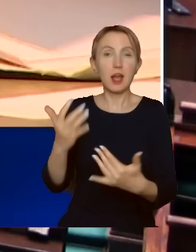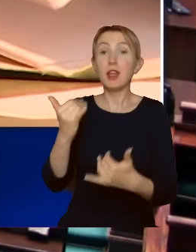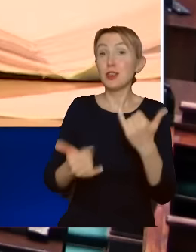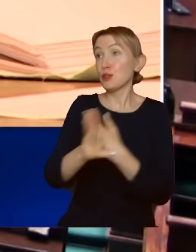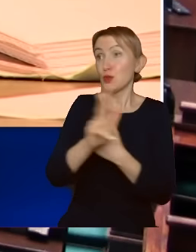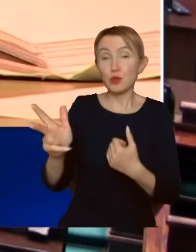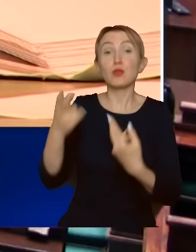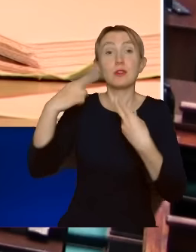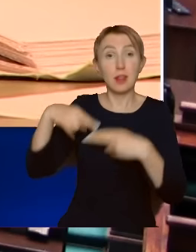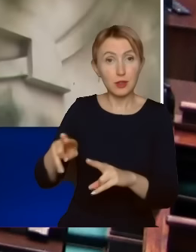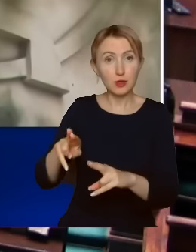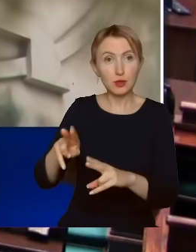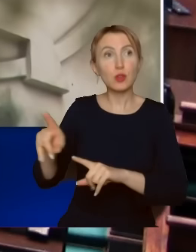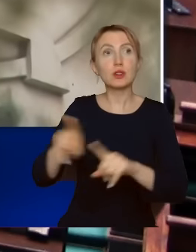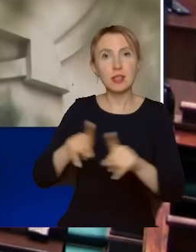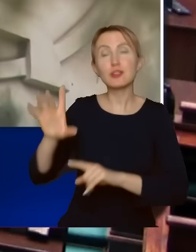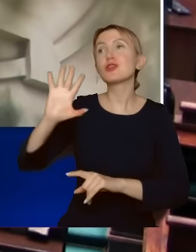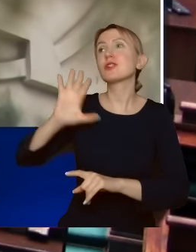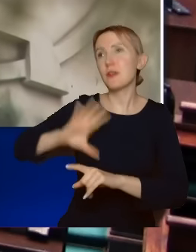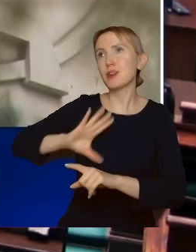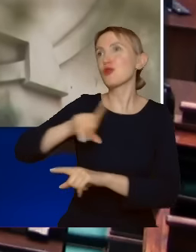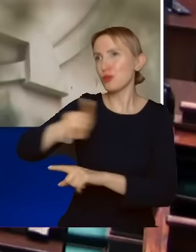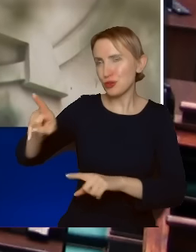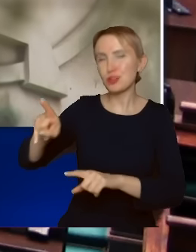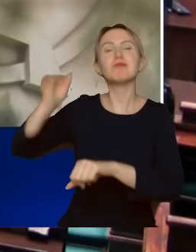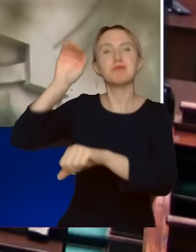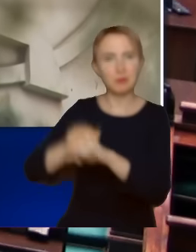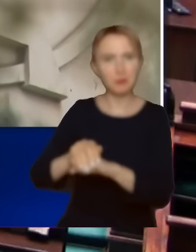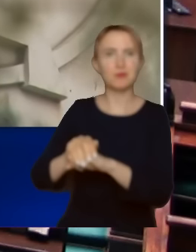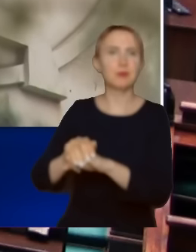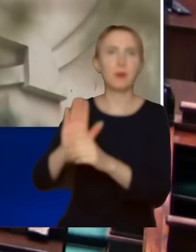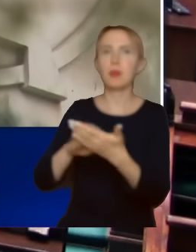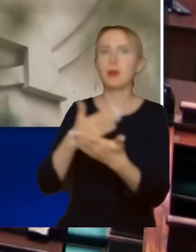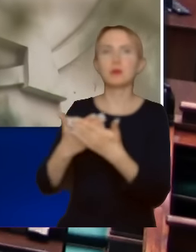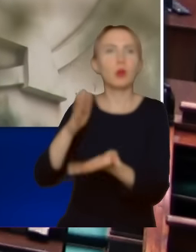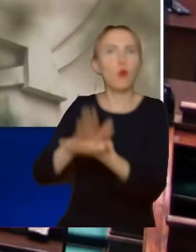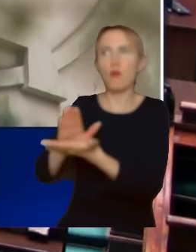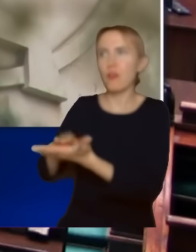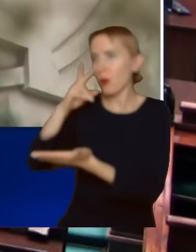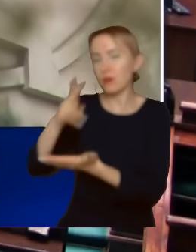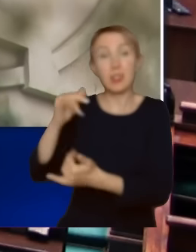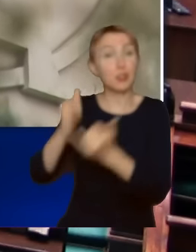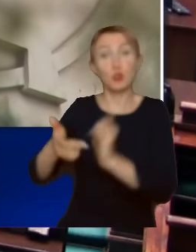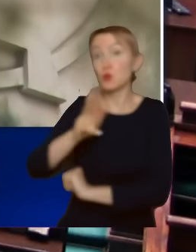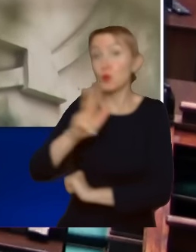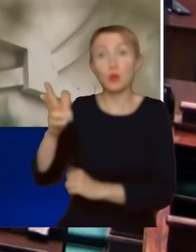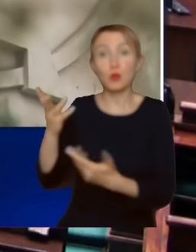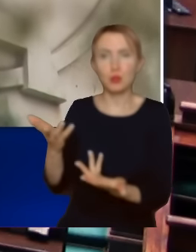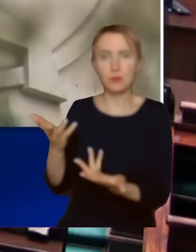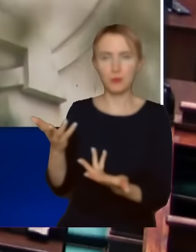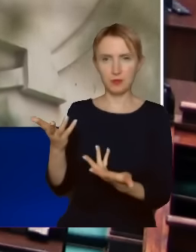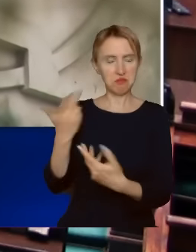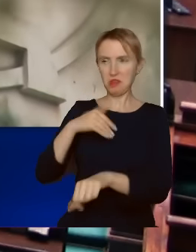należy to znaczy że podziela wartości które komunikujemy choćby przez uchwały jeżeli tylko ktokolwiek by się nie